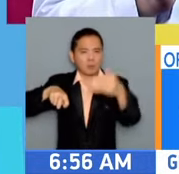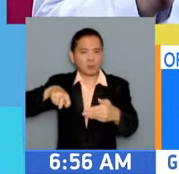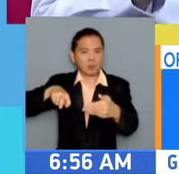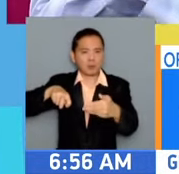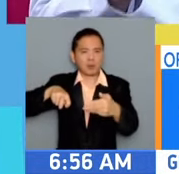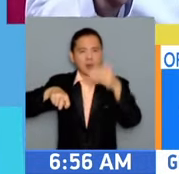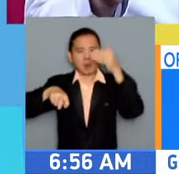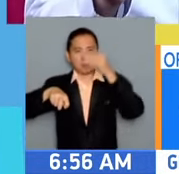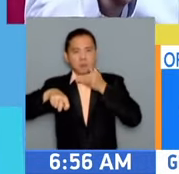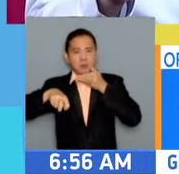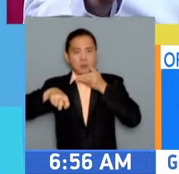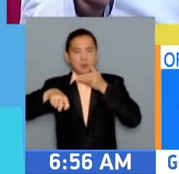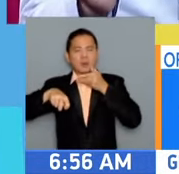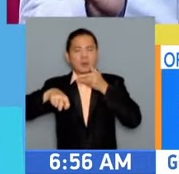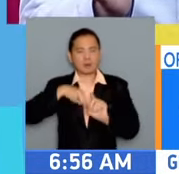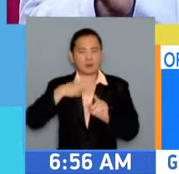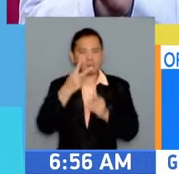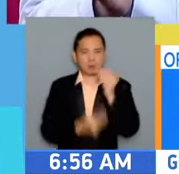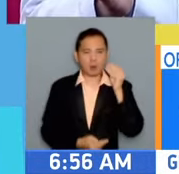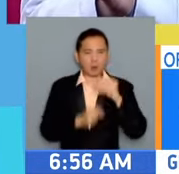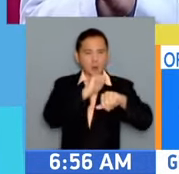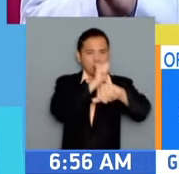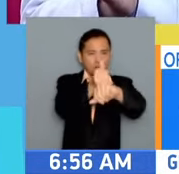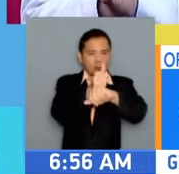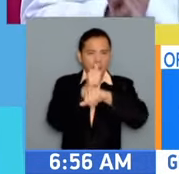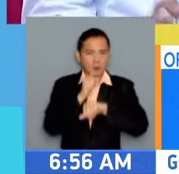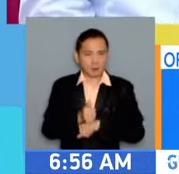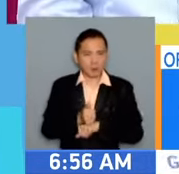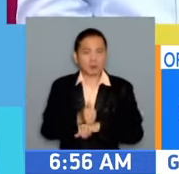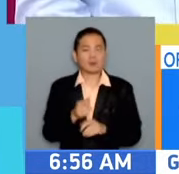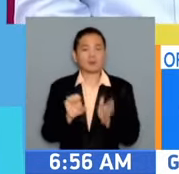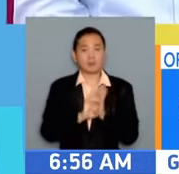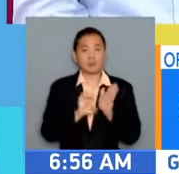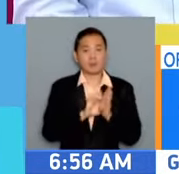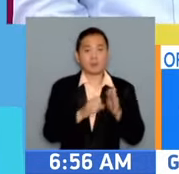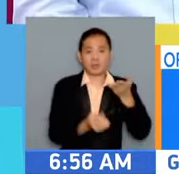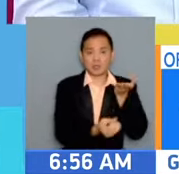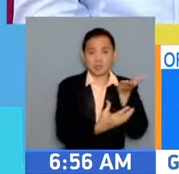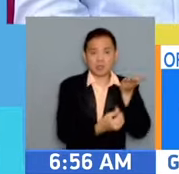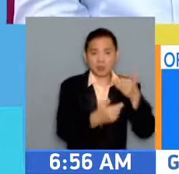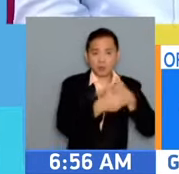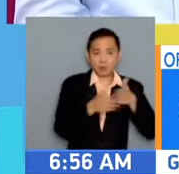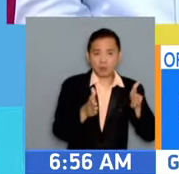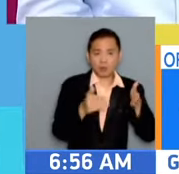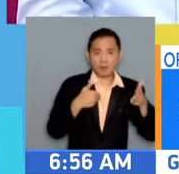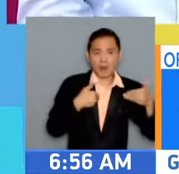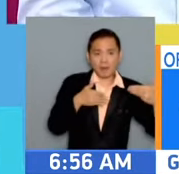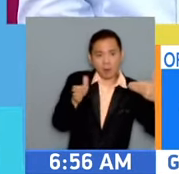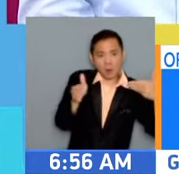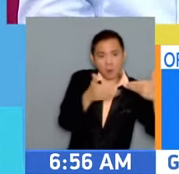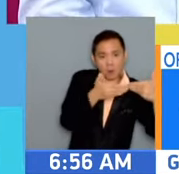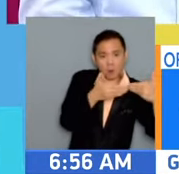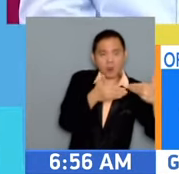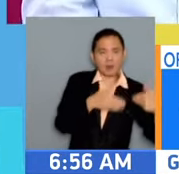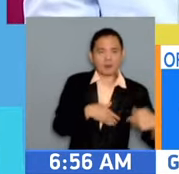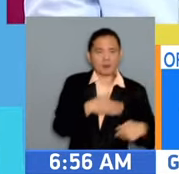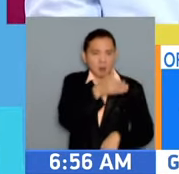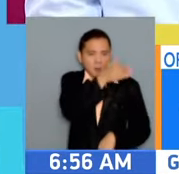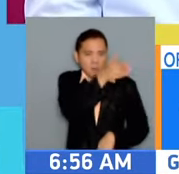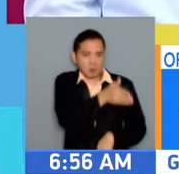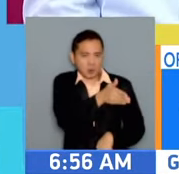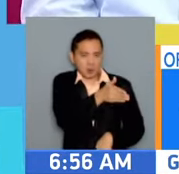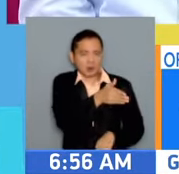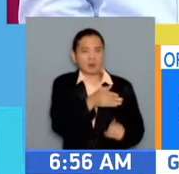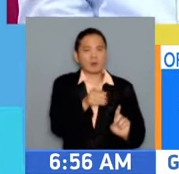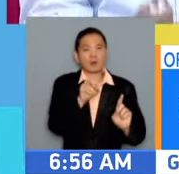sa lugar kung saan papatungo sa kitchen area or before na maka-reach yung mga bata natin sa balcony or